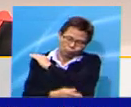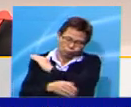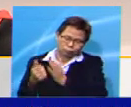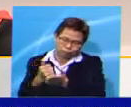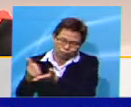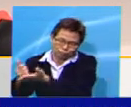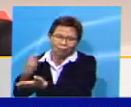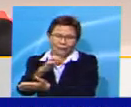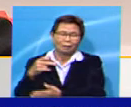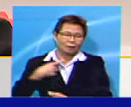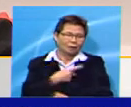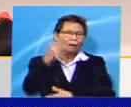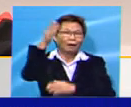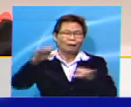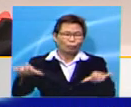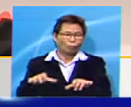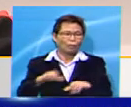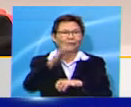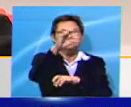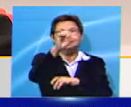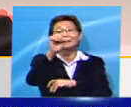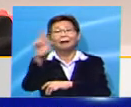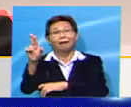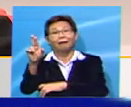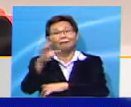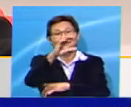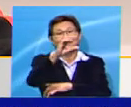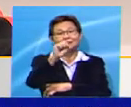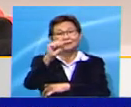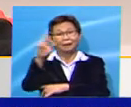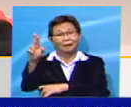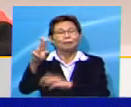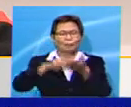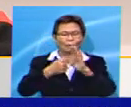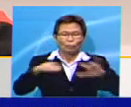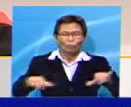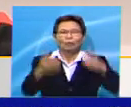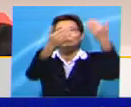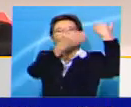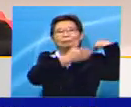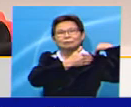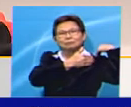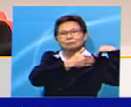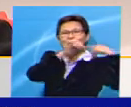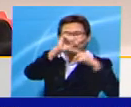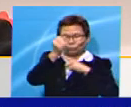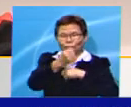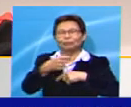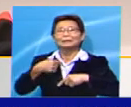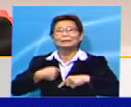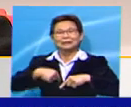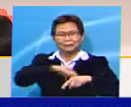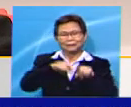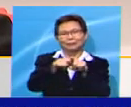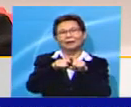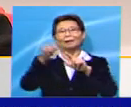dan kita akan membuat CSR, maknanya melakukan satu tanggungjawab sosial kita sebagai artis kepada